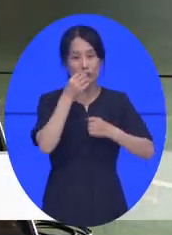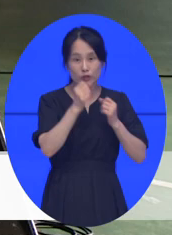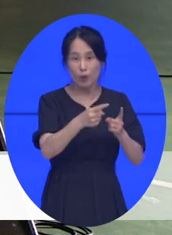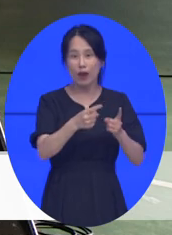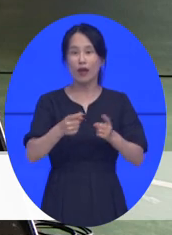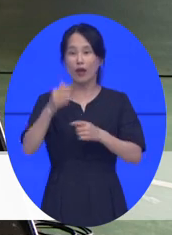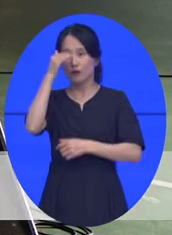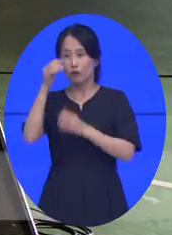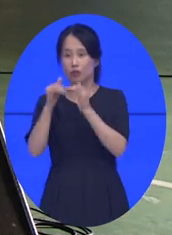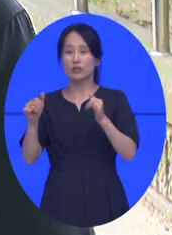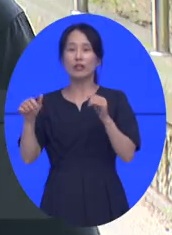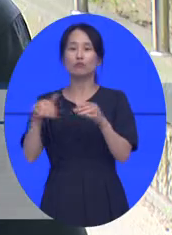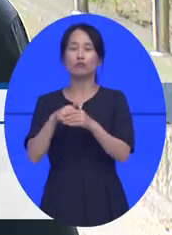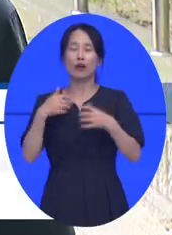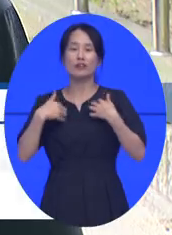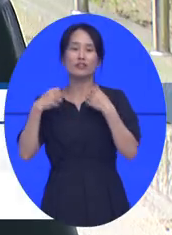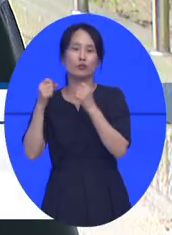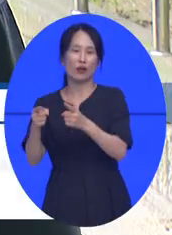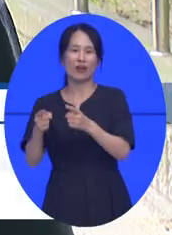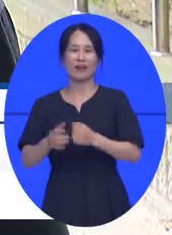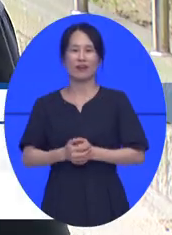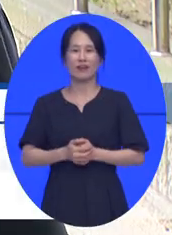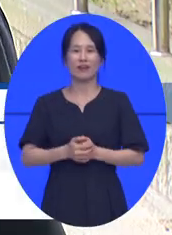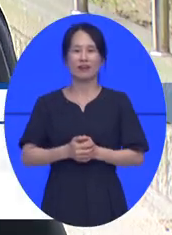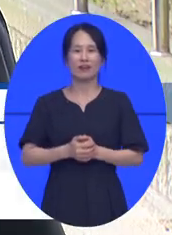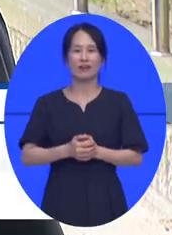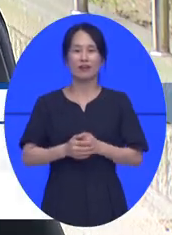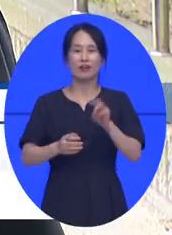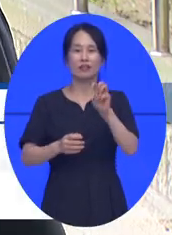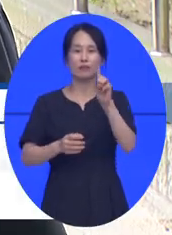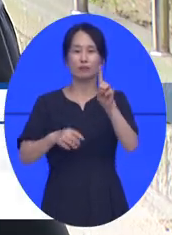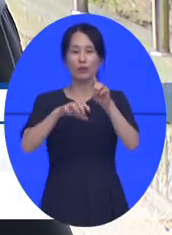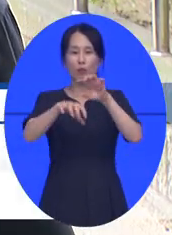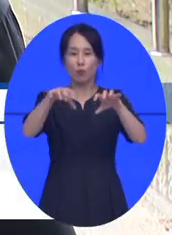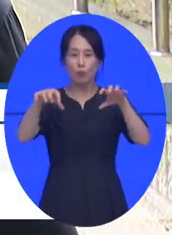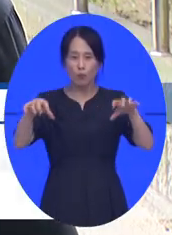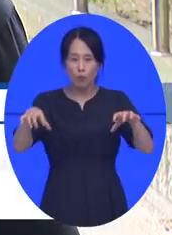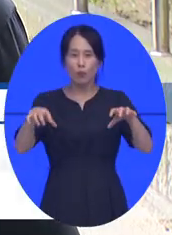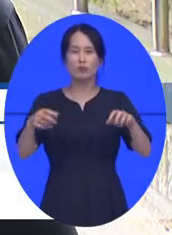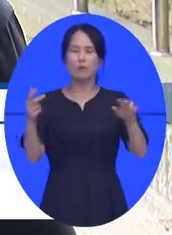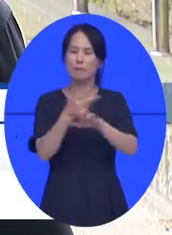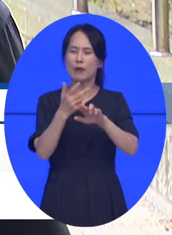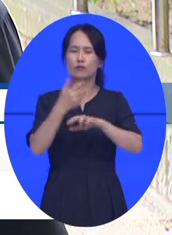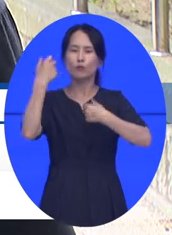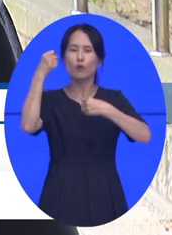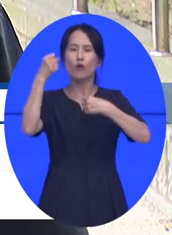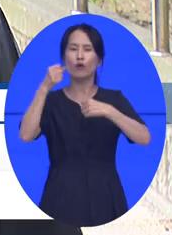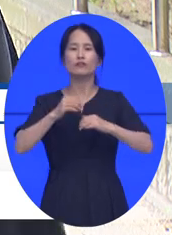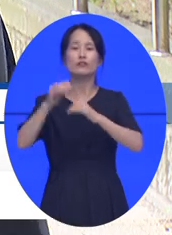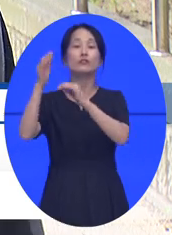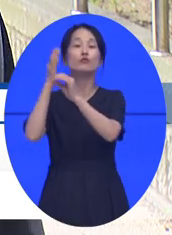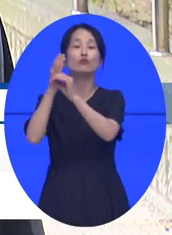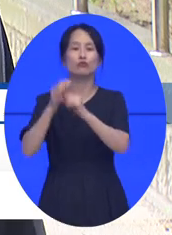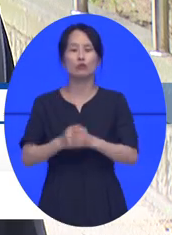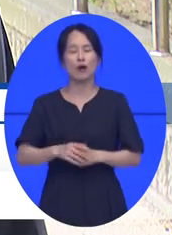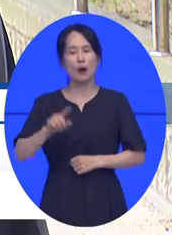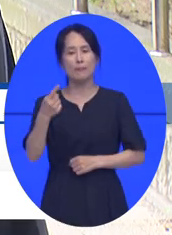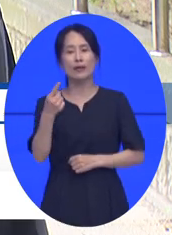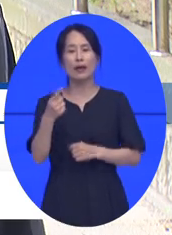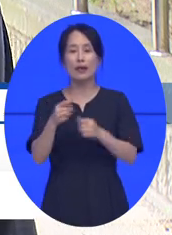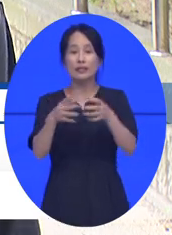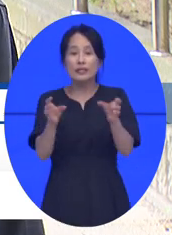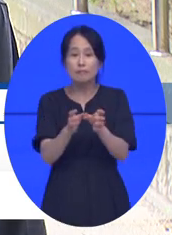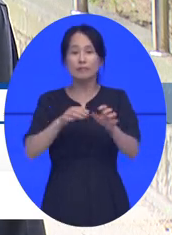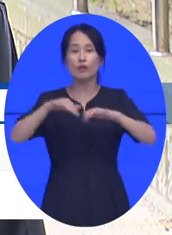즐길 기회가 됩니다. 31개 시군 전역에서 지금 매주 지금 공연들이 진행되고 있는데요. 매주 약 100개